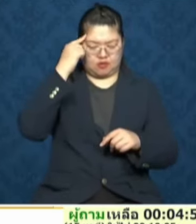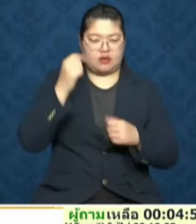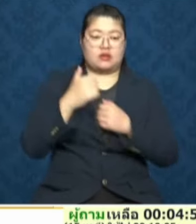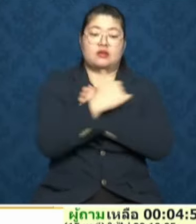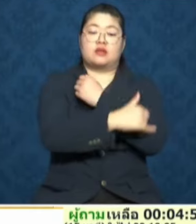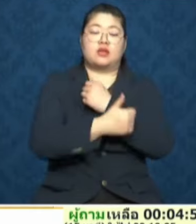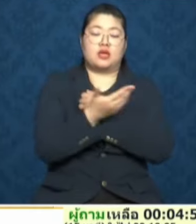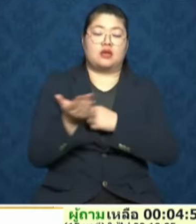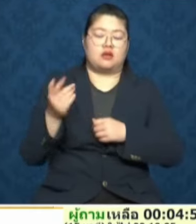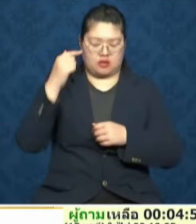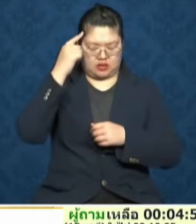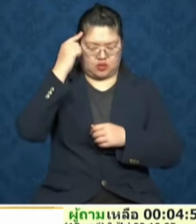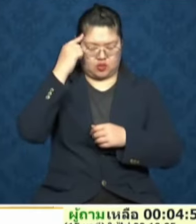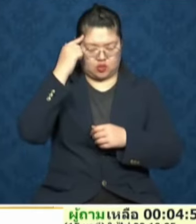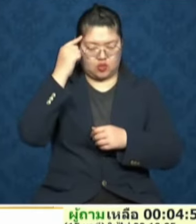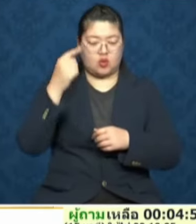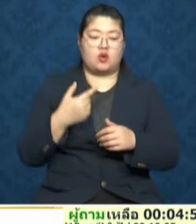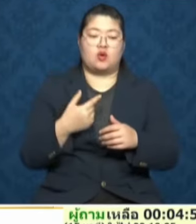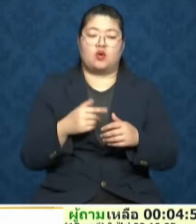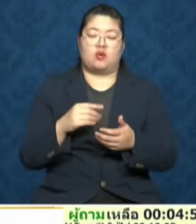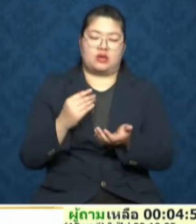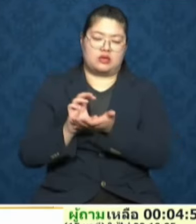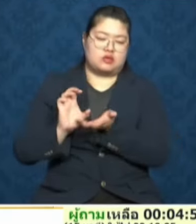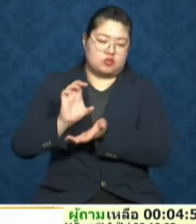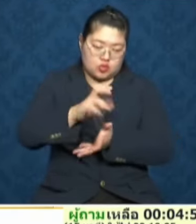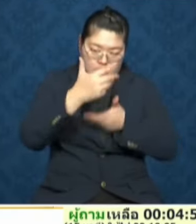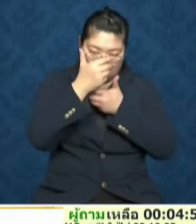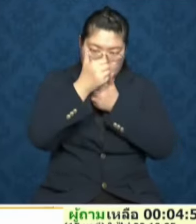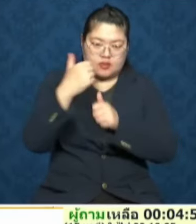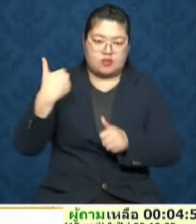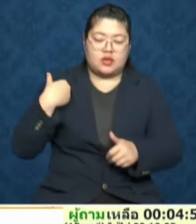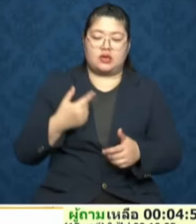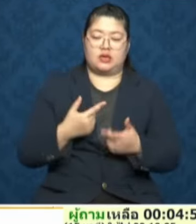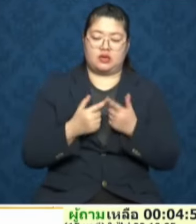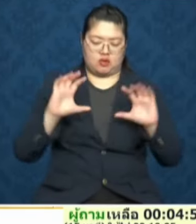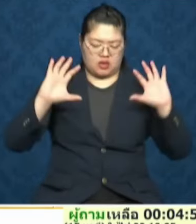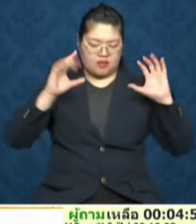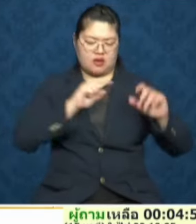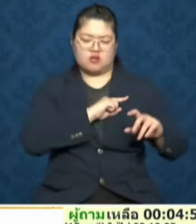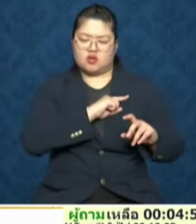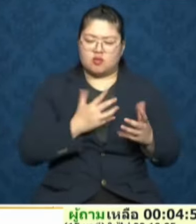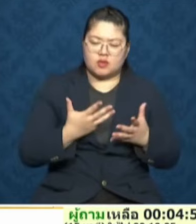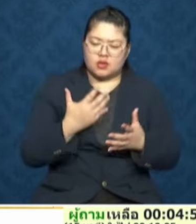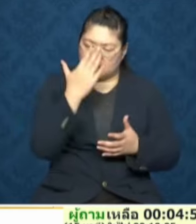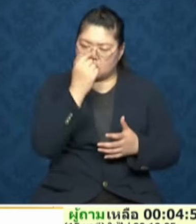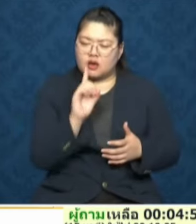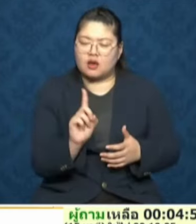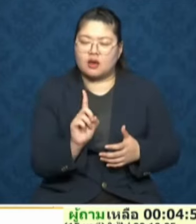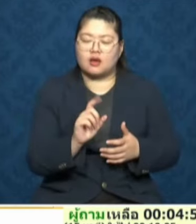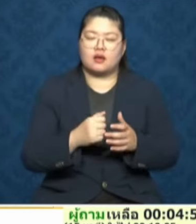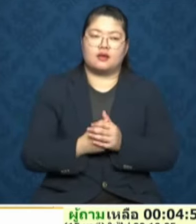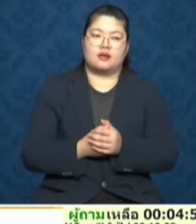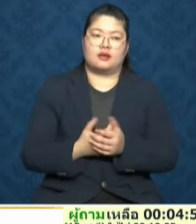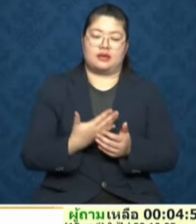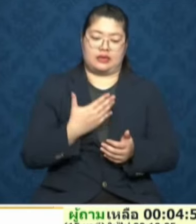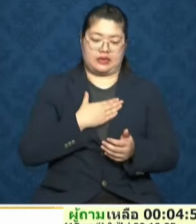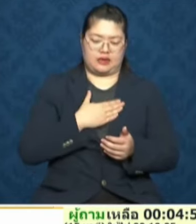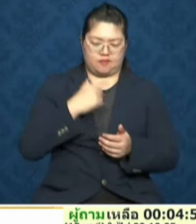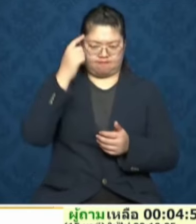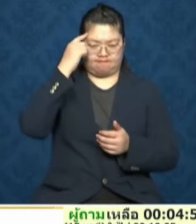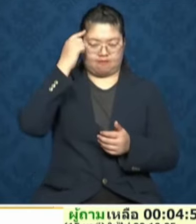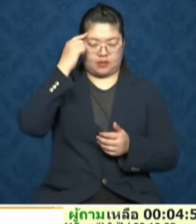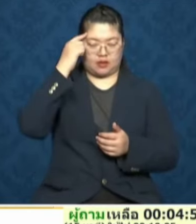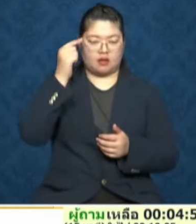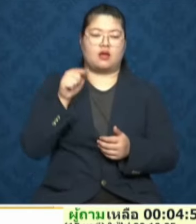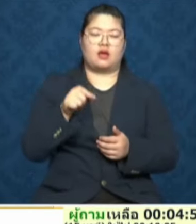รู้ที่ทั่วถึง...แตถามวาเราจะไมรอชอบเลยเหไม่ได้ไมรอีชอบค่ะหลงจากที่ทราบว่ามั